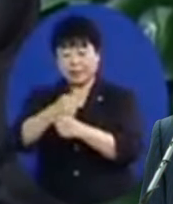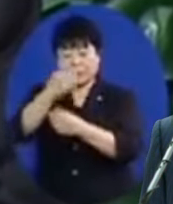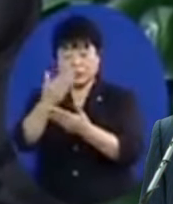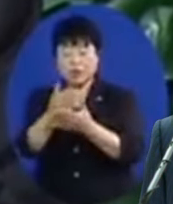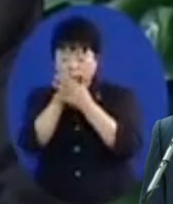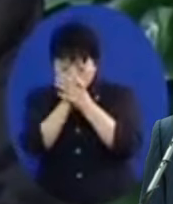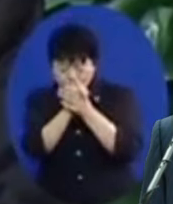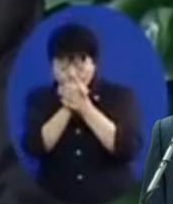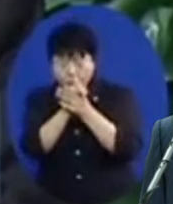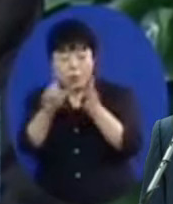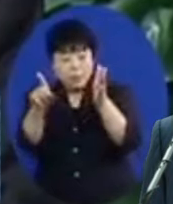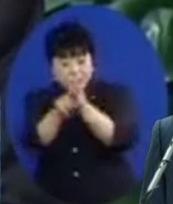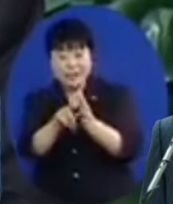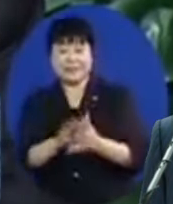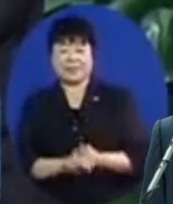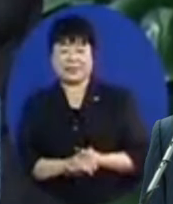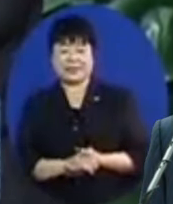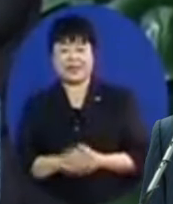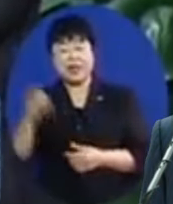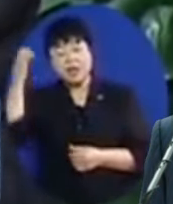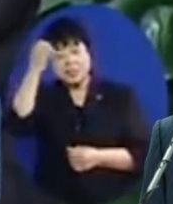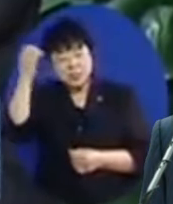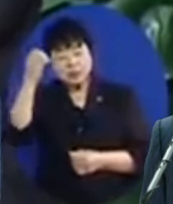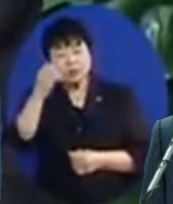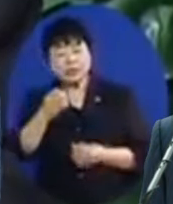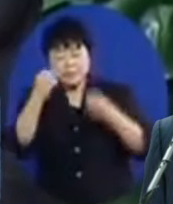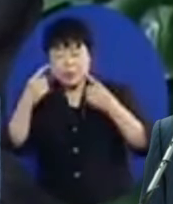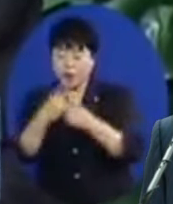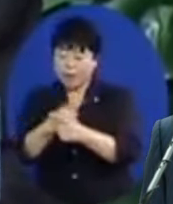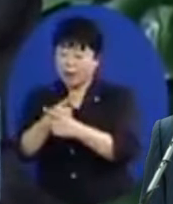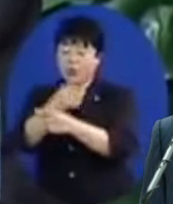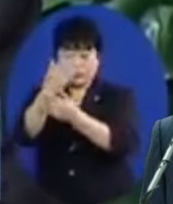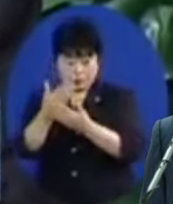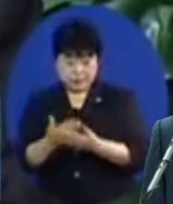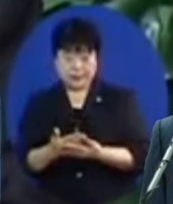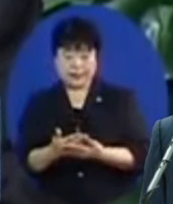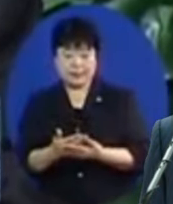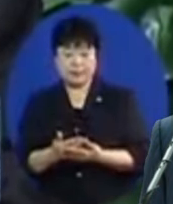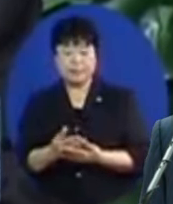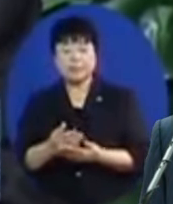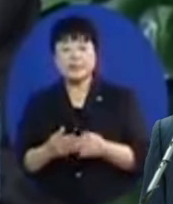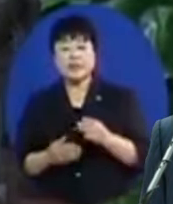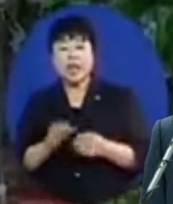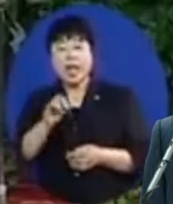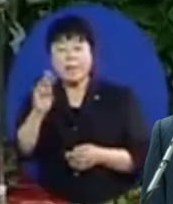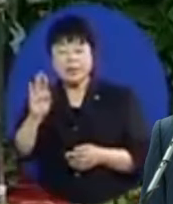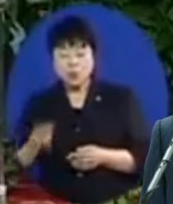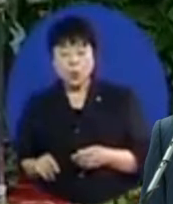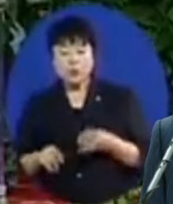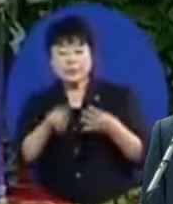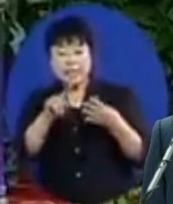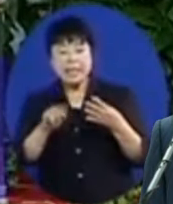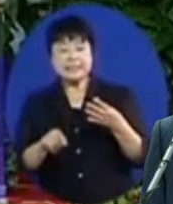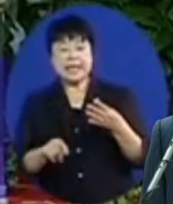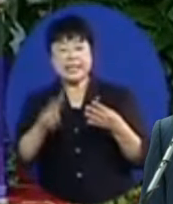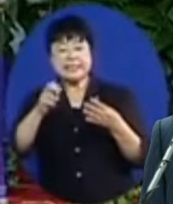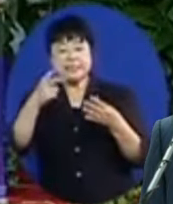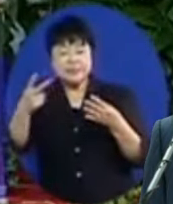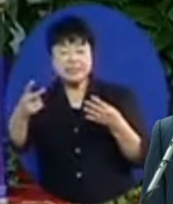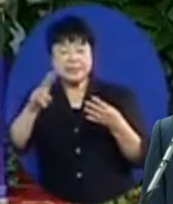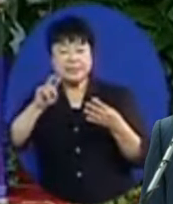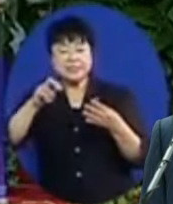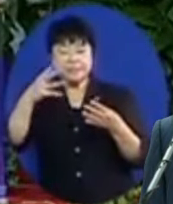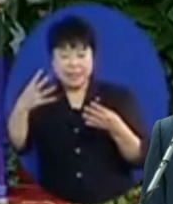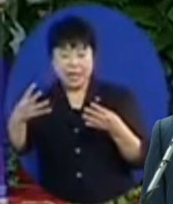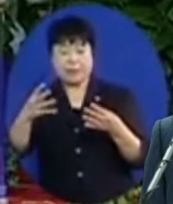만들어달라고 기도하고 믿어야 되는 것입니다. 성령이 우리를 새롭게 만들어주는 것입니다. 에베소 4장 22절 24절에 너희는 유혹의 욕심을